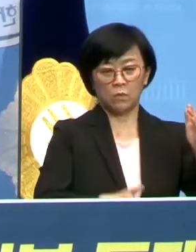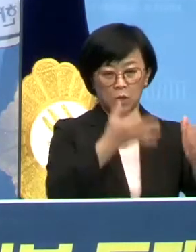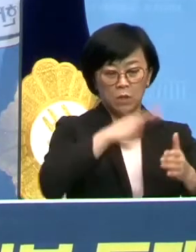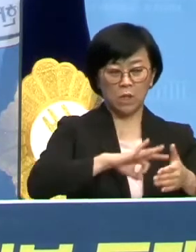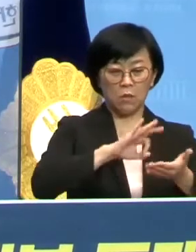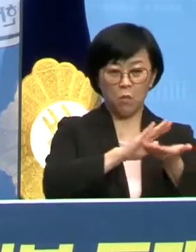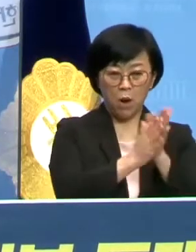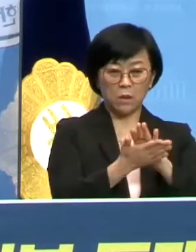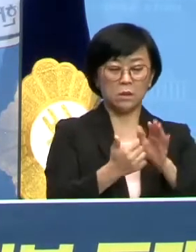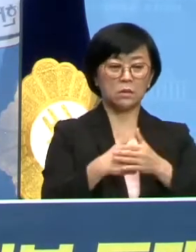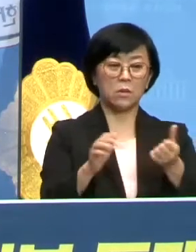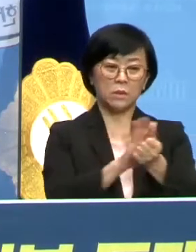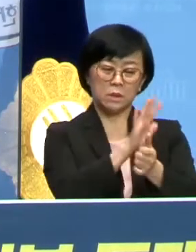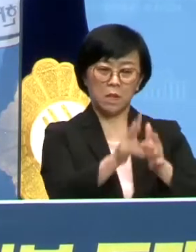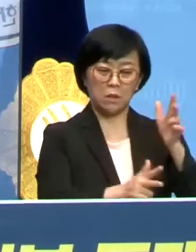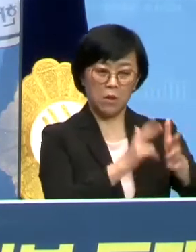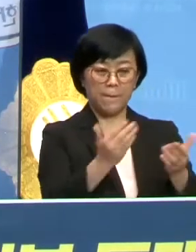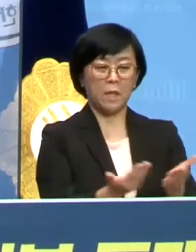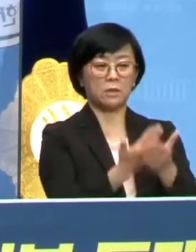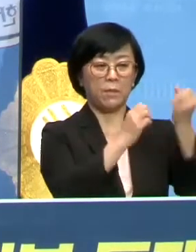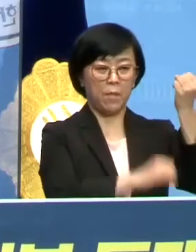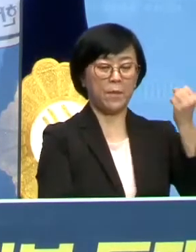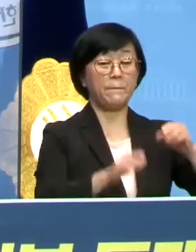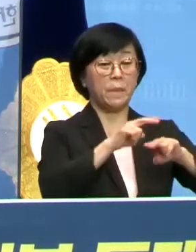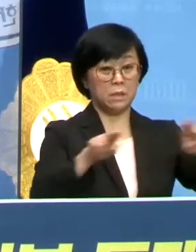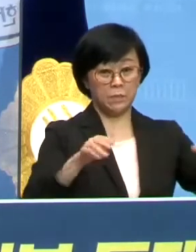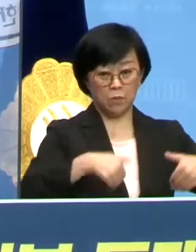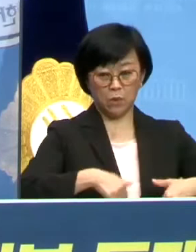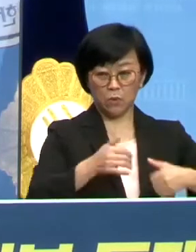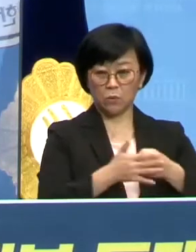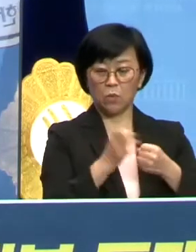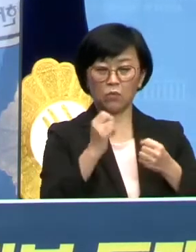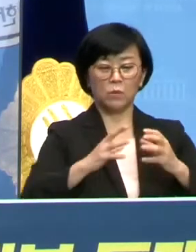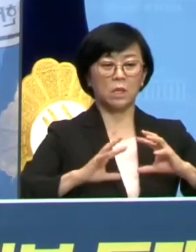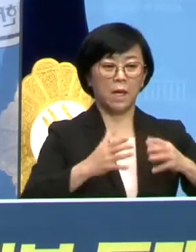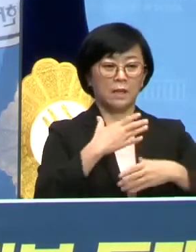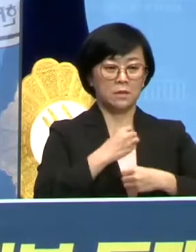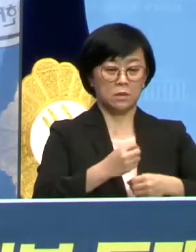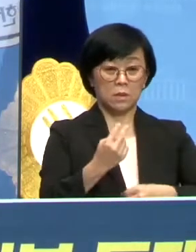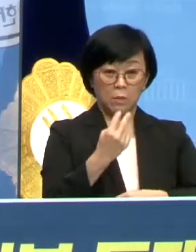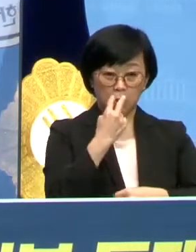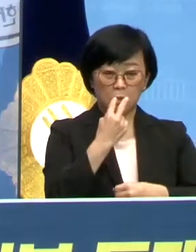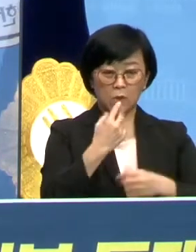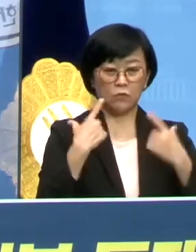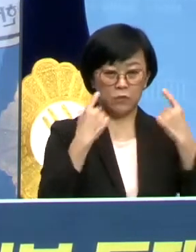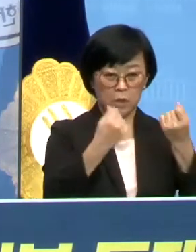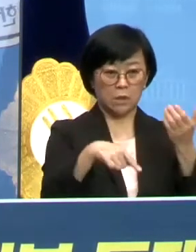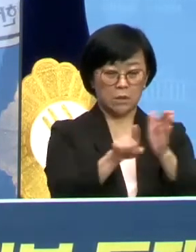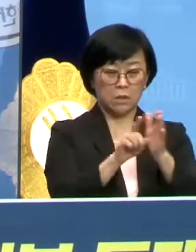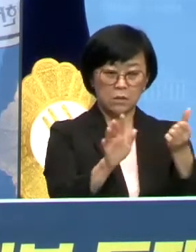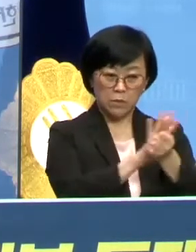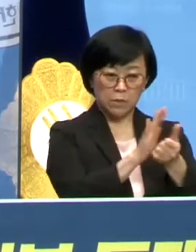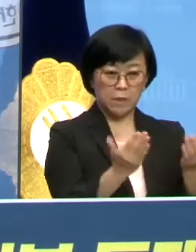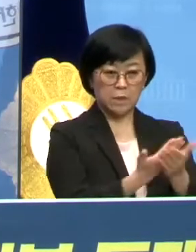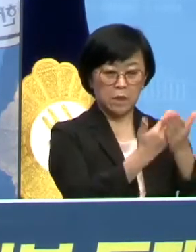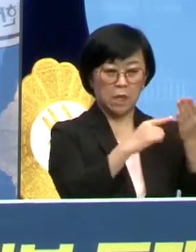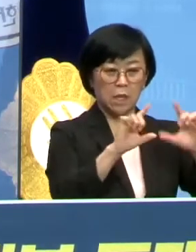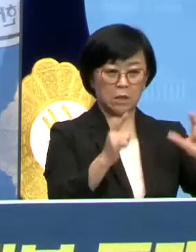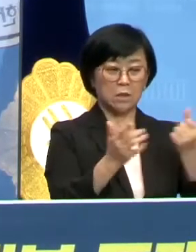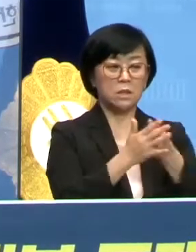부추기는 서 비싼 업 발전 기본법 은 폐지되어야 합니다 국민의 안전과 생명을 지키기 위해서는 서비스 발전이 아닌